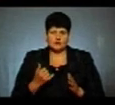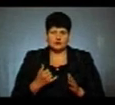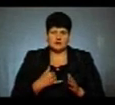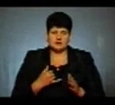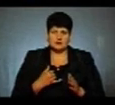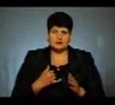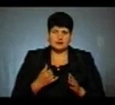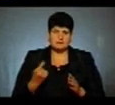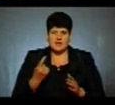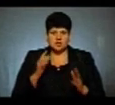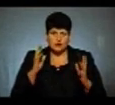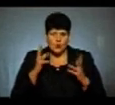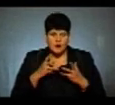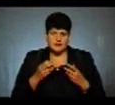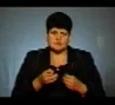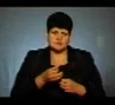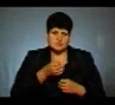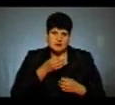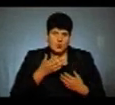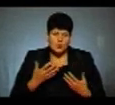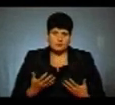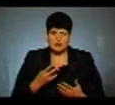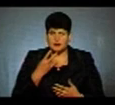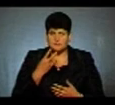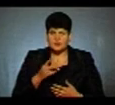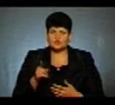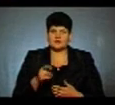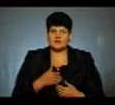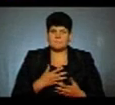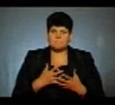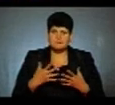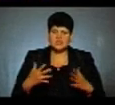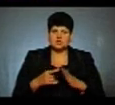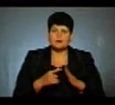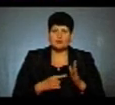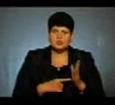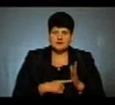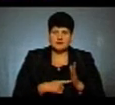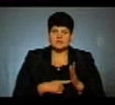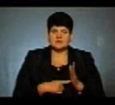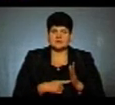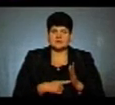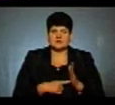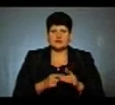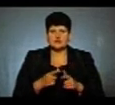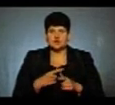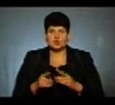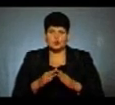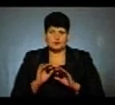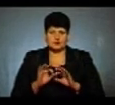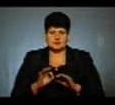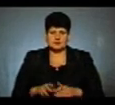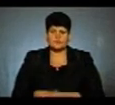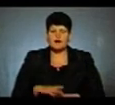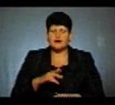11-класники, якесь перше кохання, захоплення. І навіть бачу, що вони хочуть так більше зі мною поділитися, ніж, можливо, може навіть десь вдома щось сказати. Як